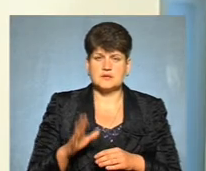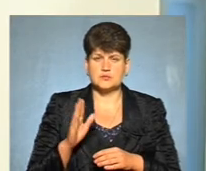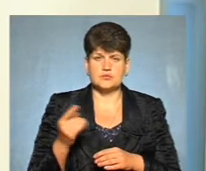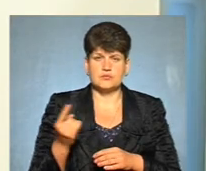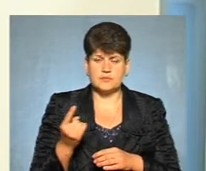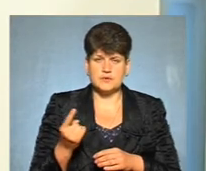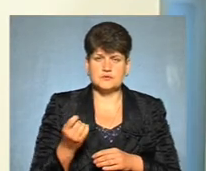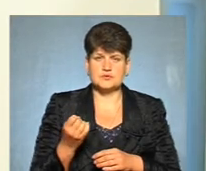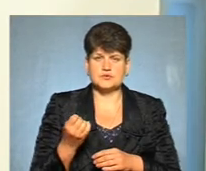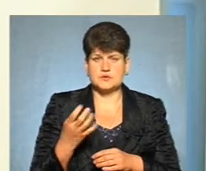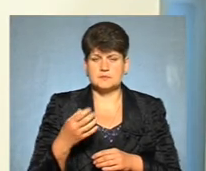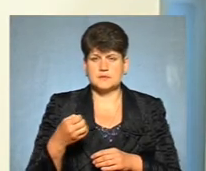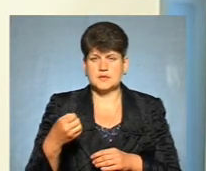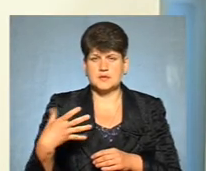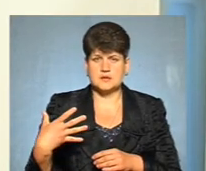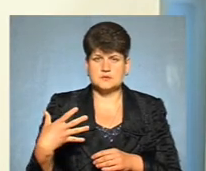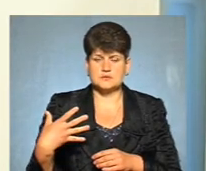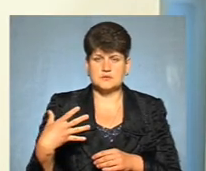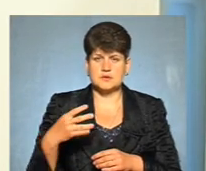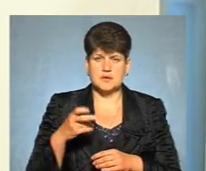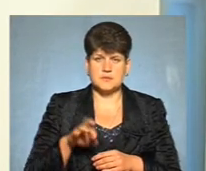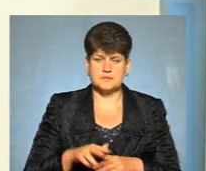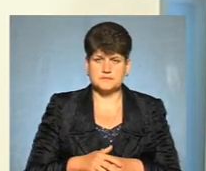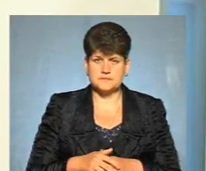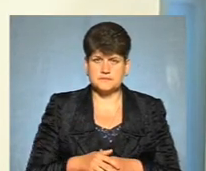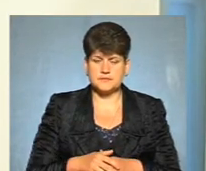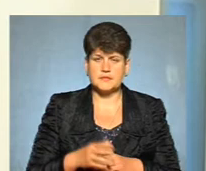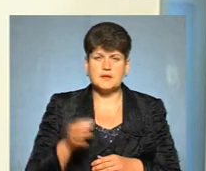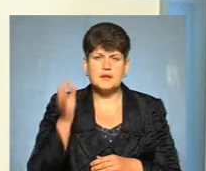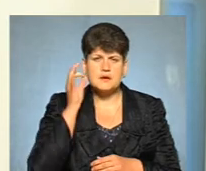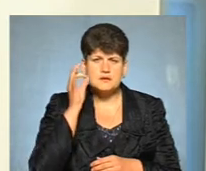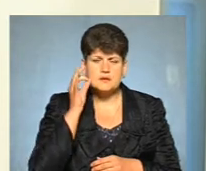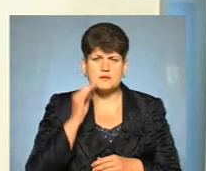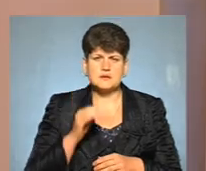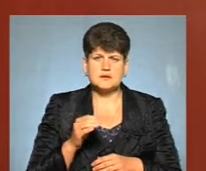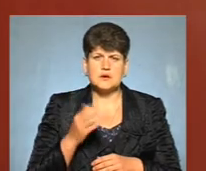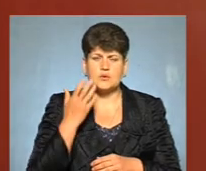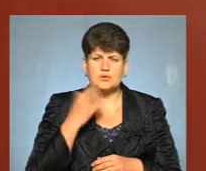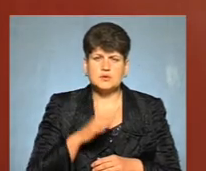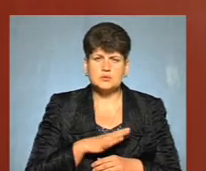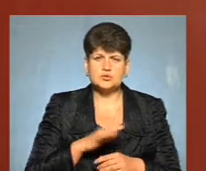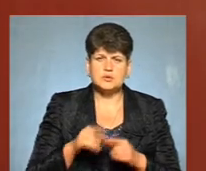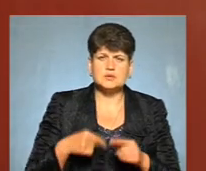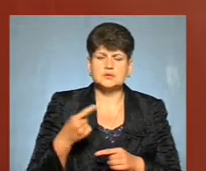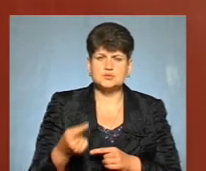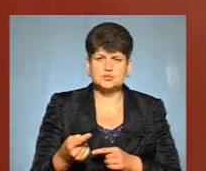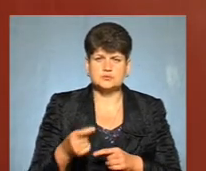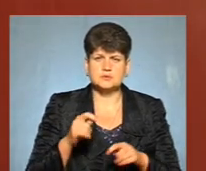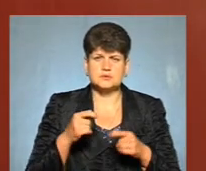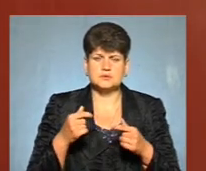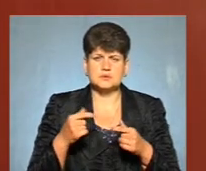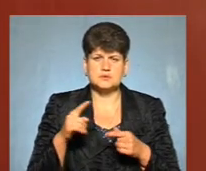орієнтовно 14-15 липня. Що нагадаєте, коли відбудеться наступне тестування, з яких